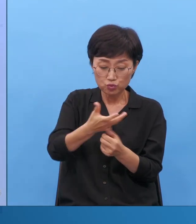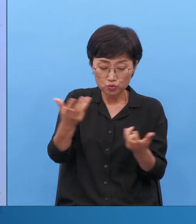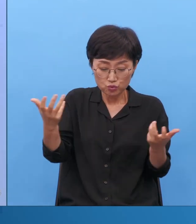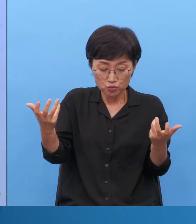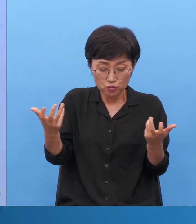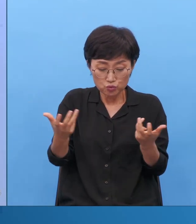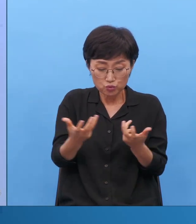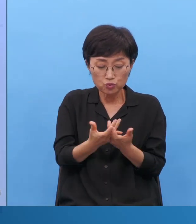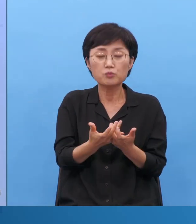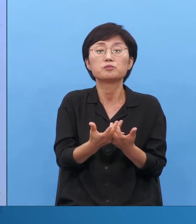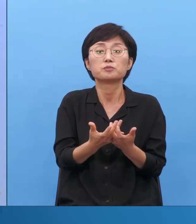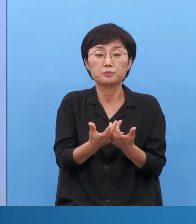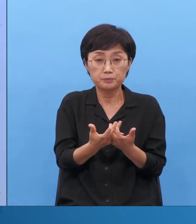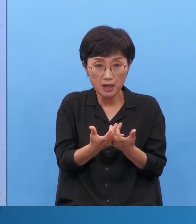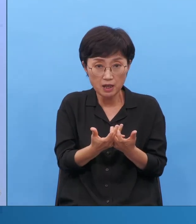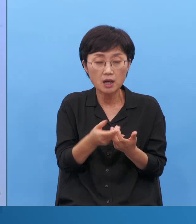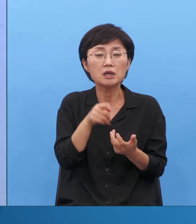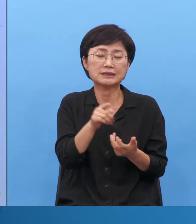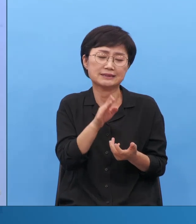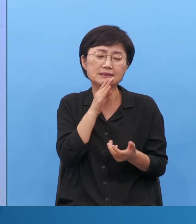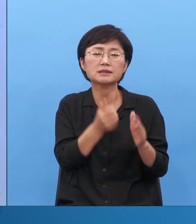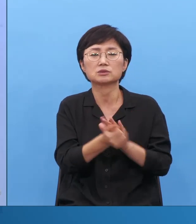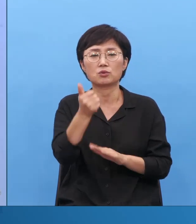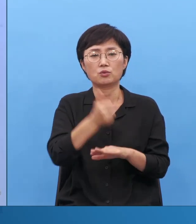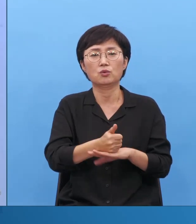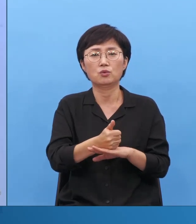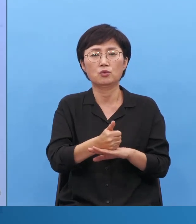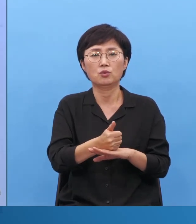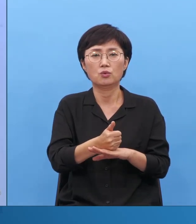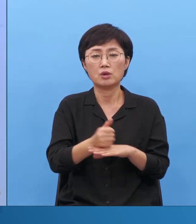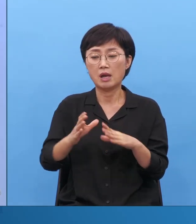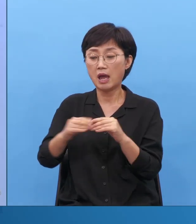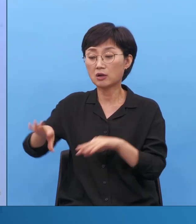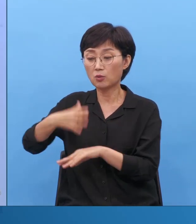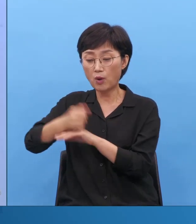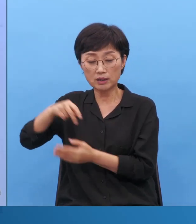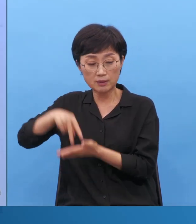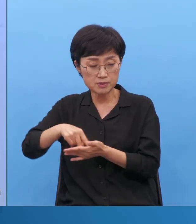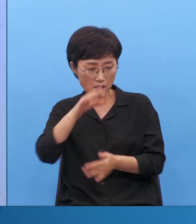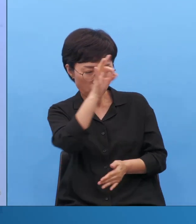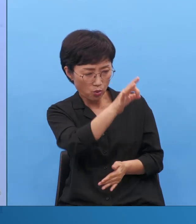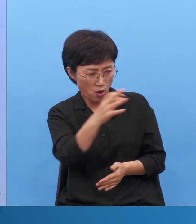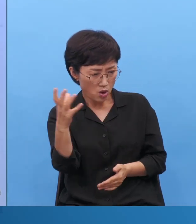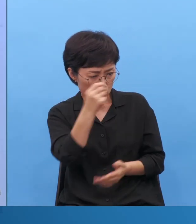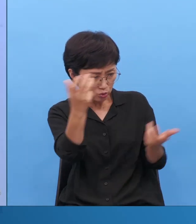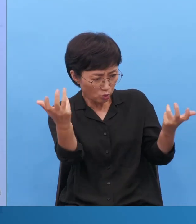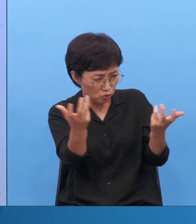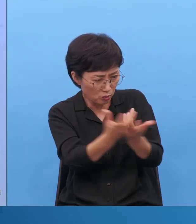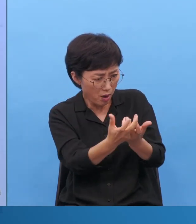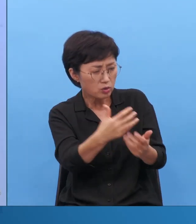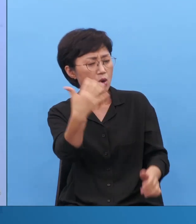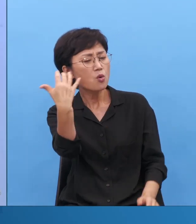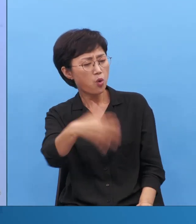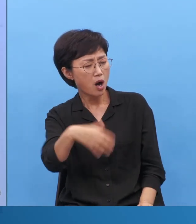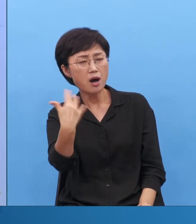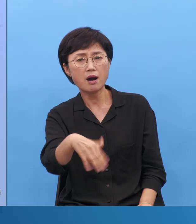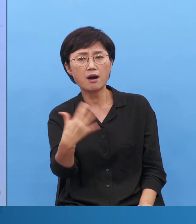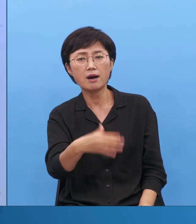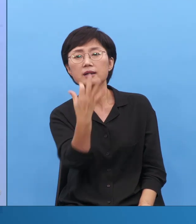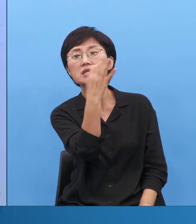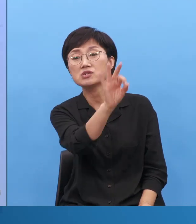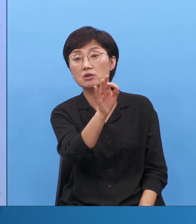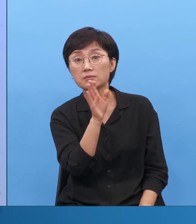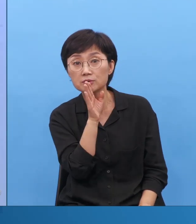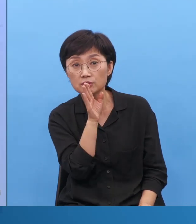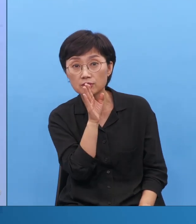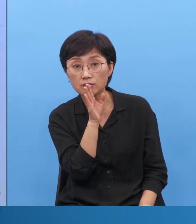사정했다니까 왕이요. So true success is nothing else. We see that these high officials, they came up to say, how is it that God led you? How 이게 is it 참 that you 성공 received these 아닌가?